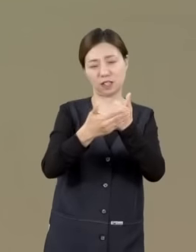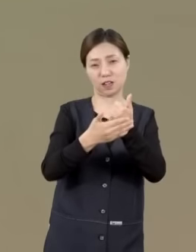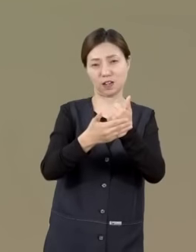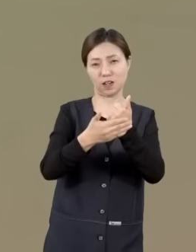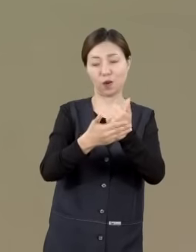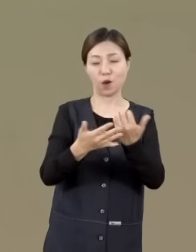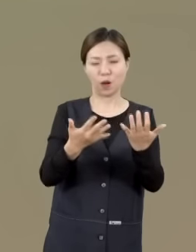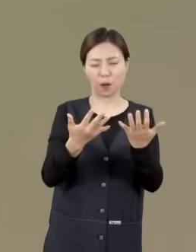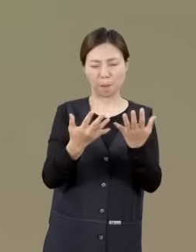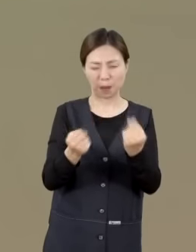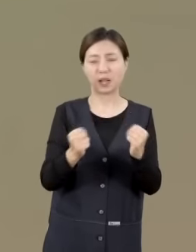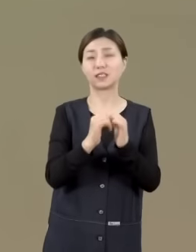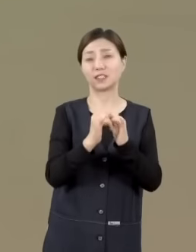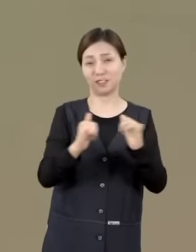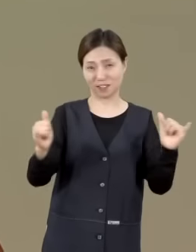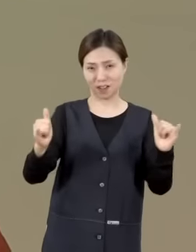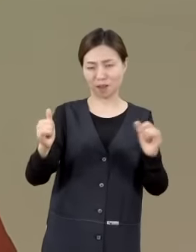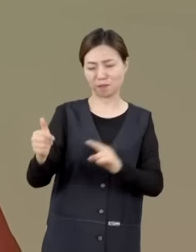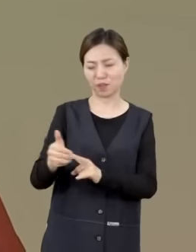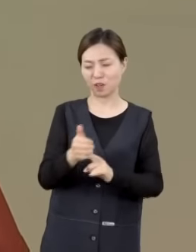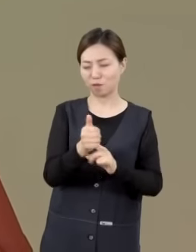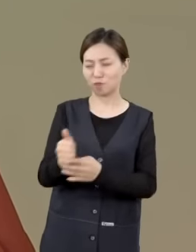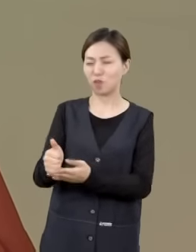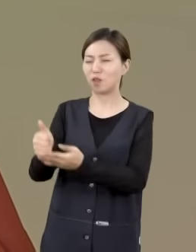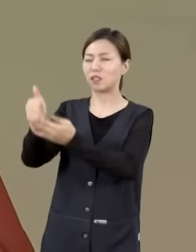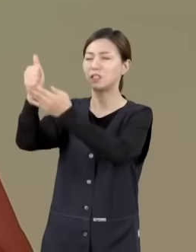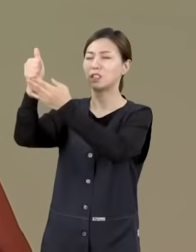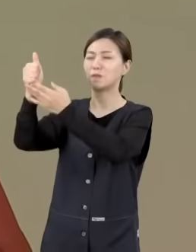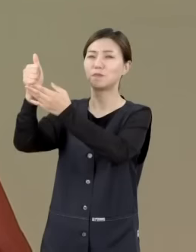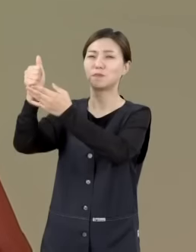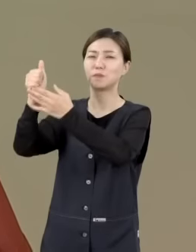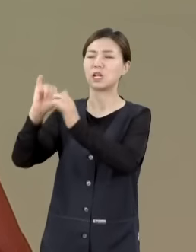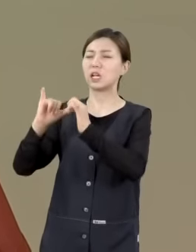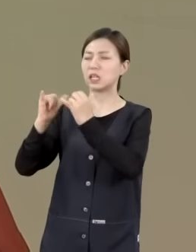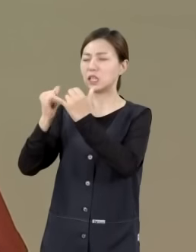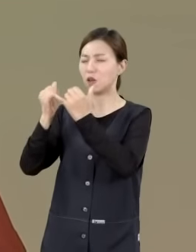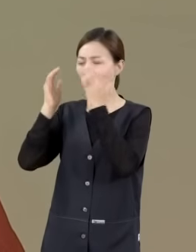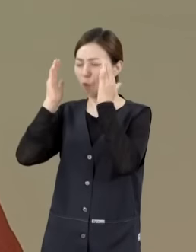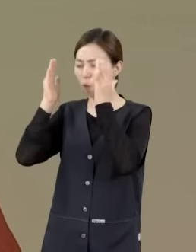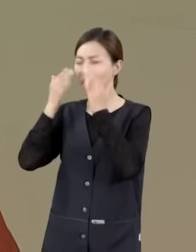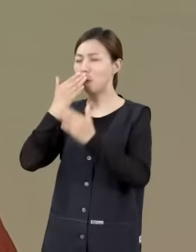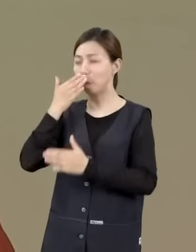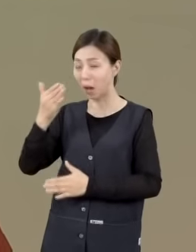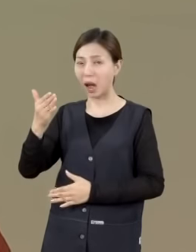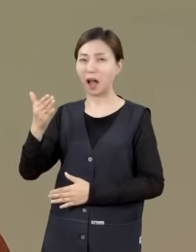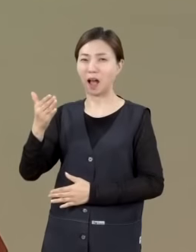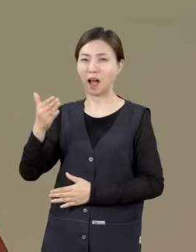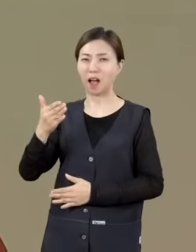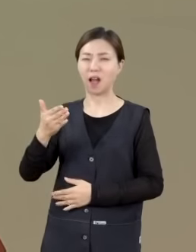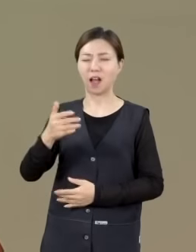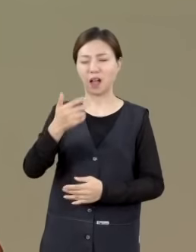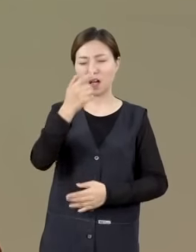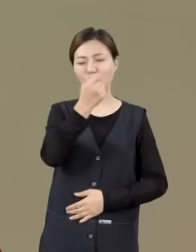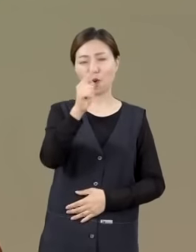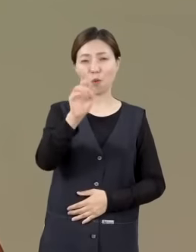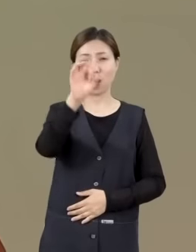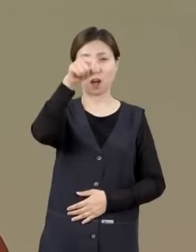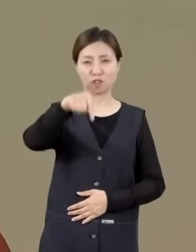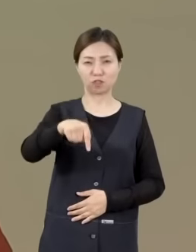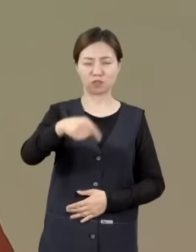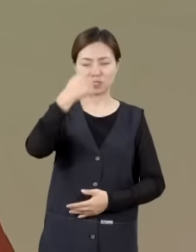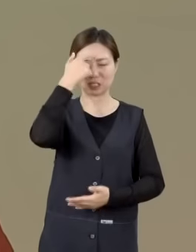불보살님과 인연 맺을 수 있도록 문해 주시는 모습에 큰 울림을